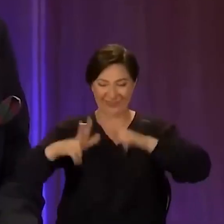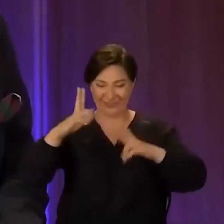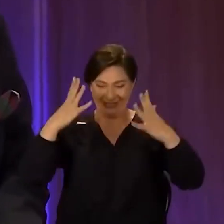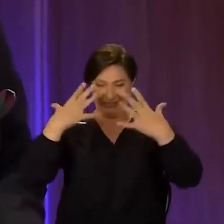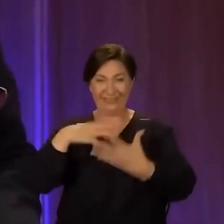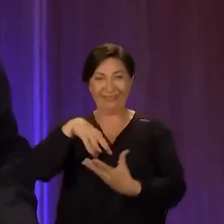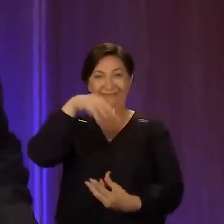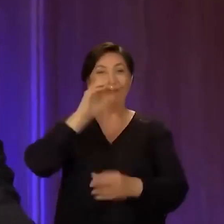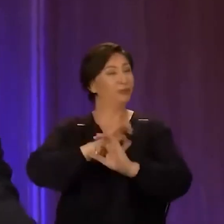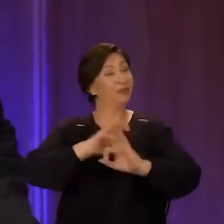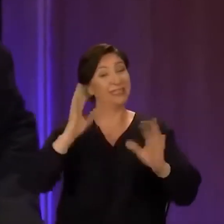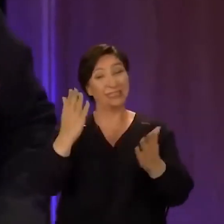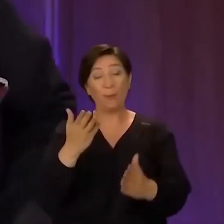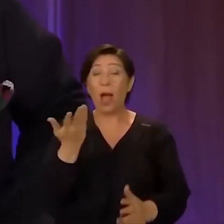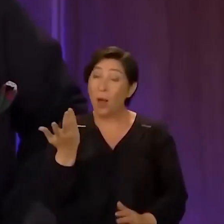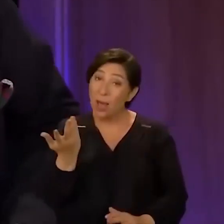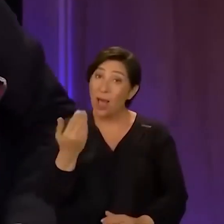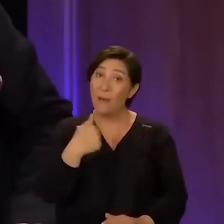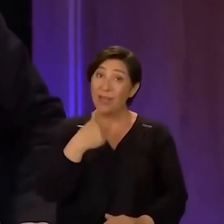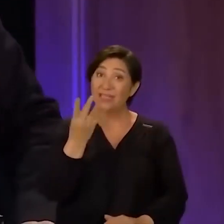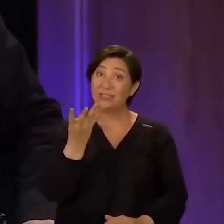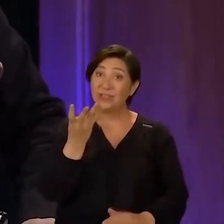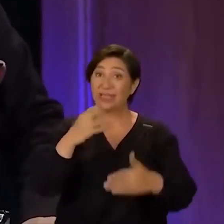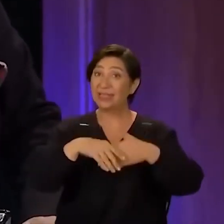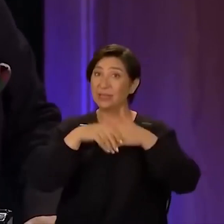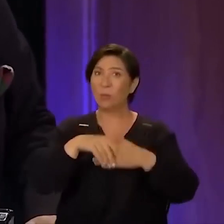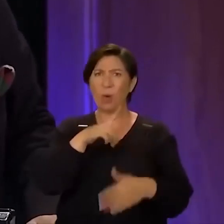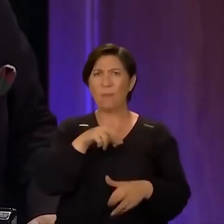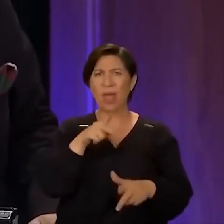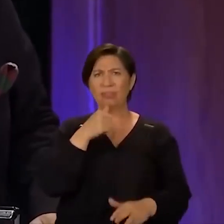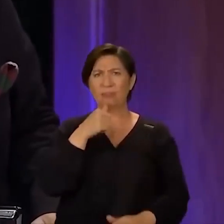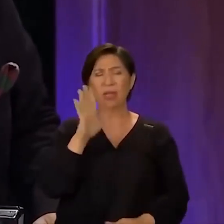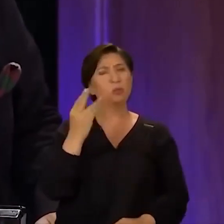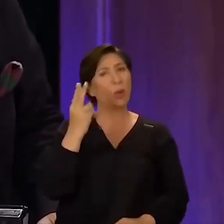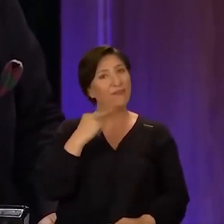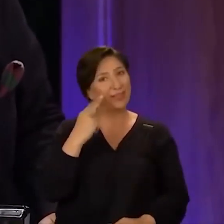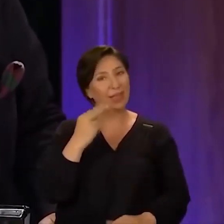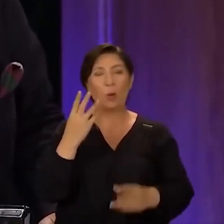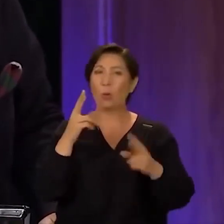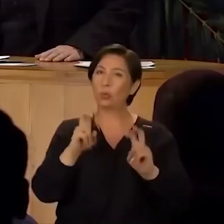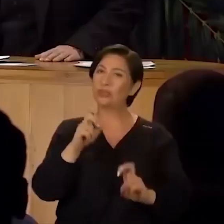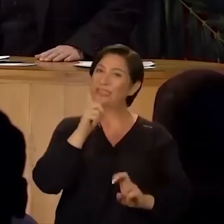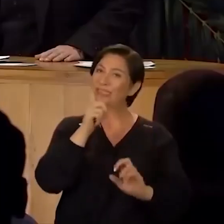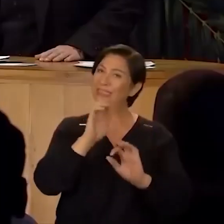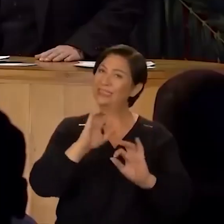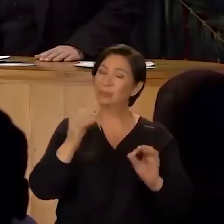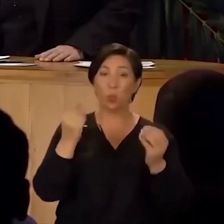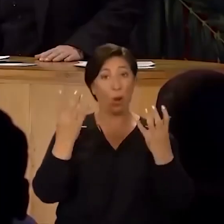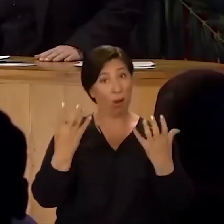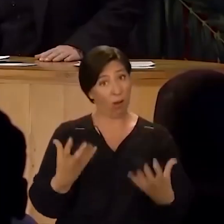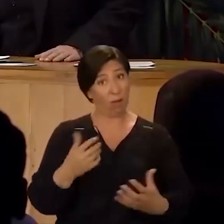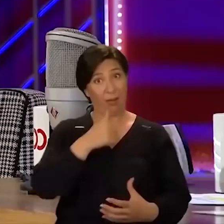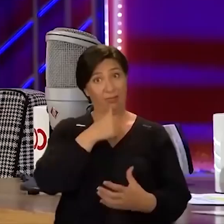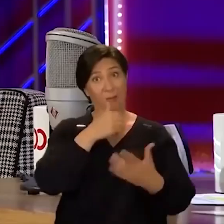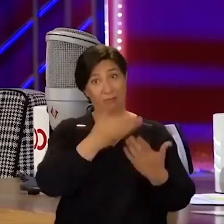giymiş olursa muhteşem Ama ben Nişanlınla tanıştığımız böyle bir adamdı çok efendi1adam oturuyor sesin çıkmıyor